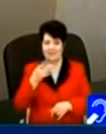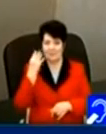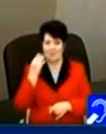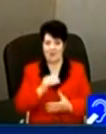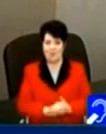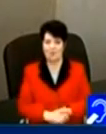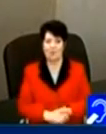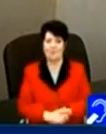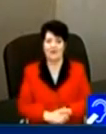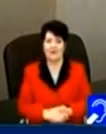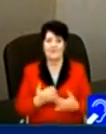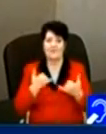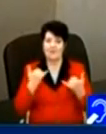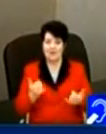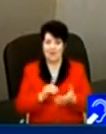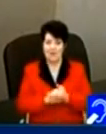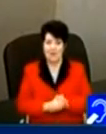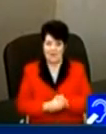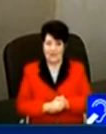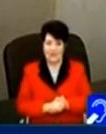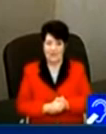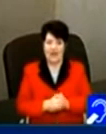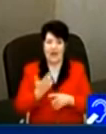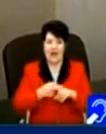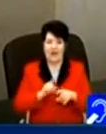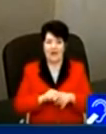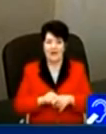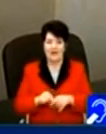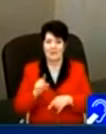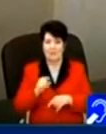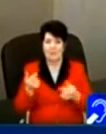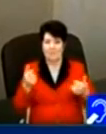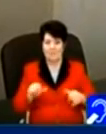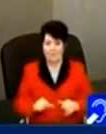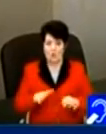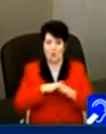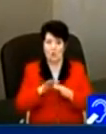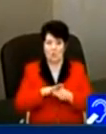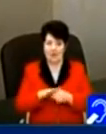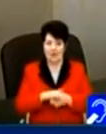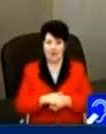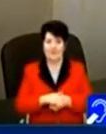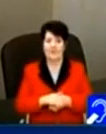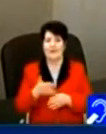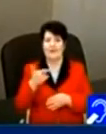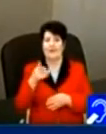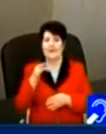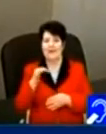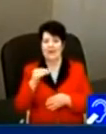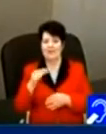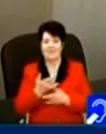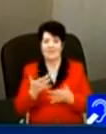Moldova, dedicată Unirii, care într-o formulă complexă, grafică,